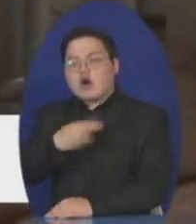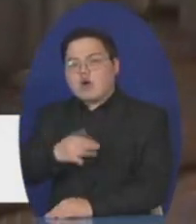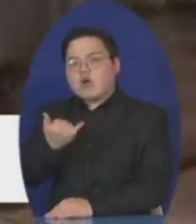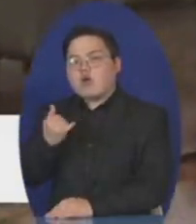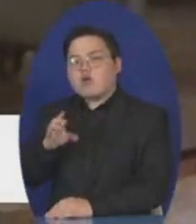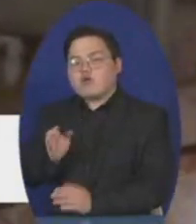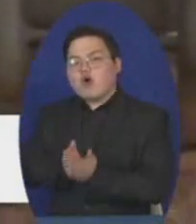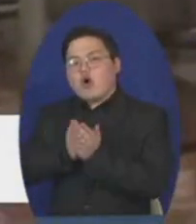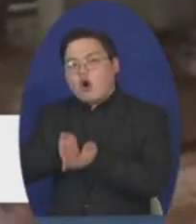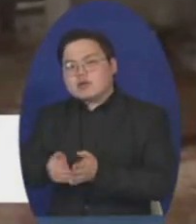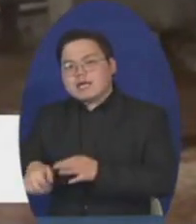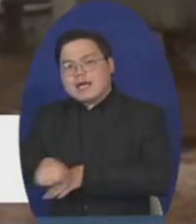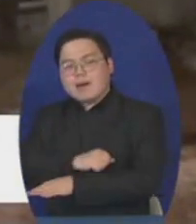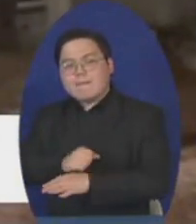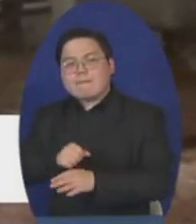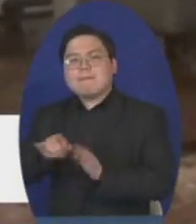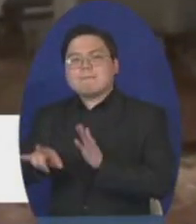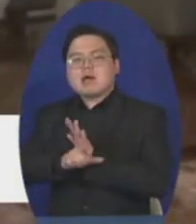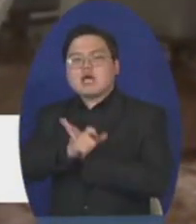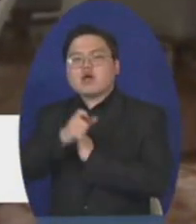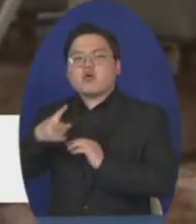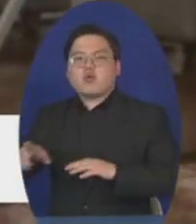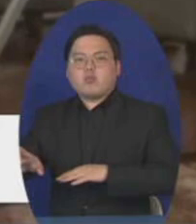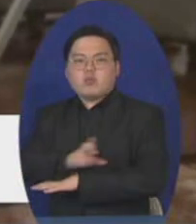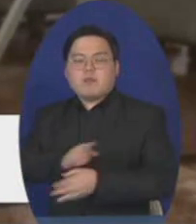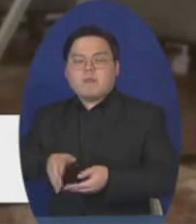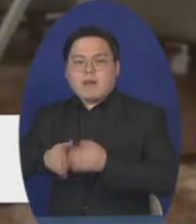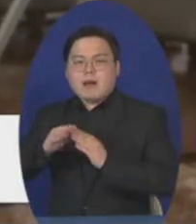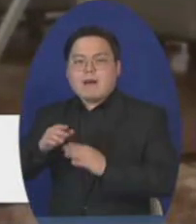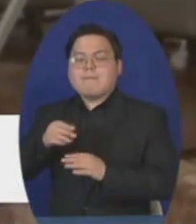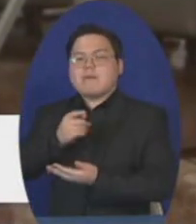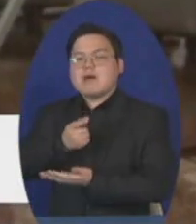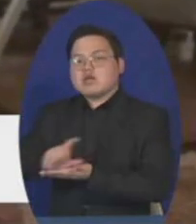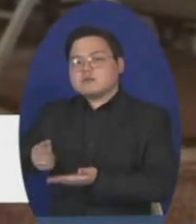Хөвсгөл аймагт малын эрүүл бүс байгуулж махны экспортыг